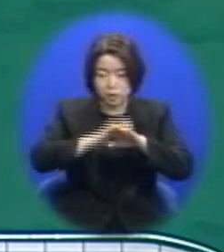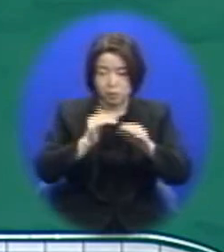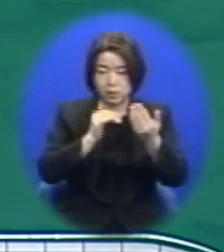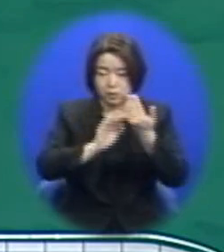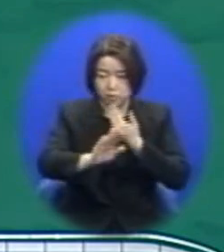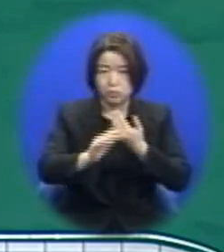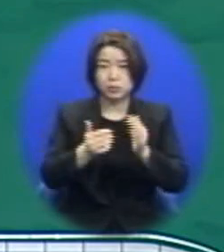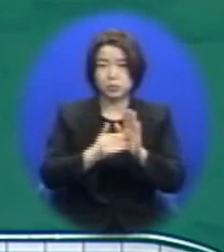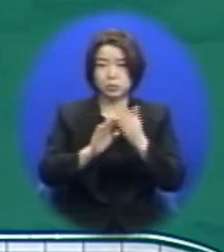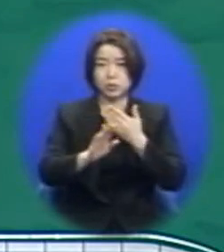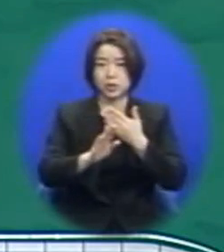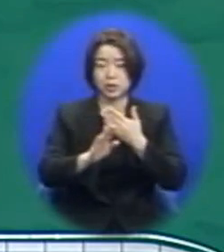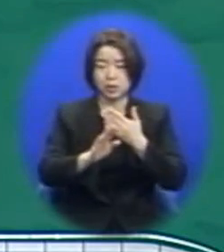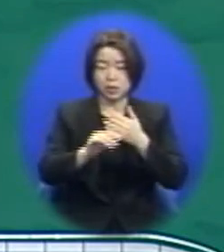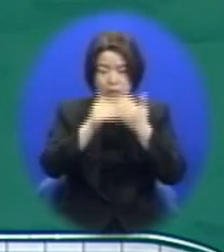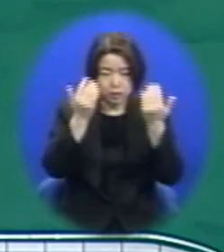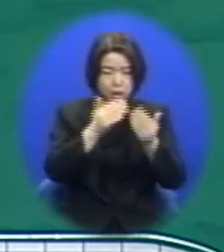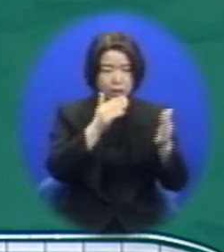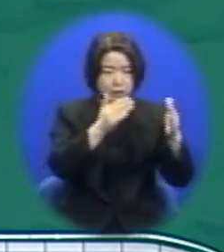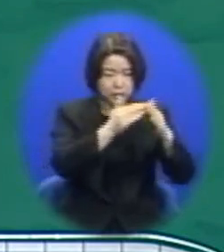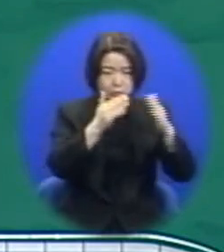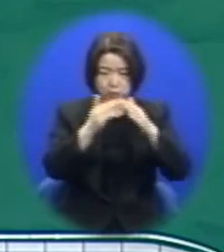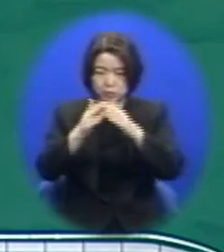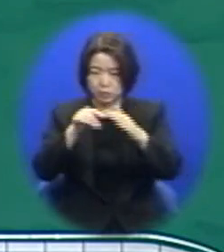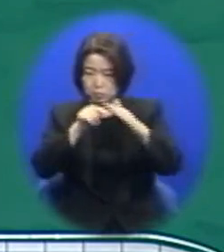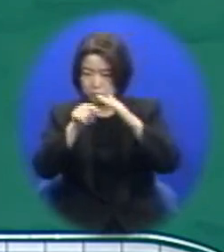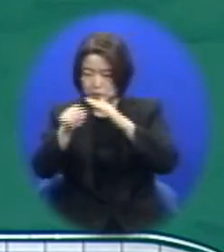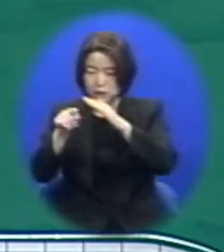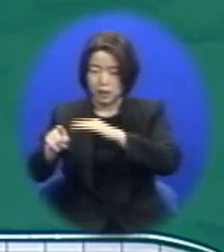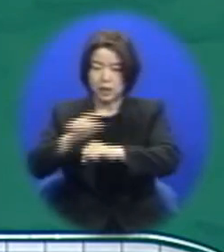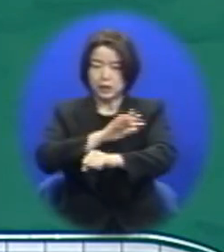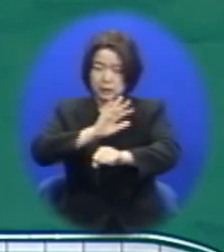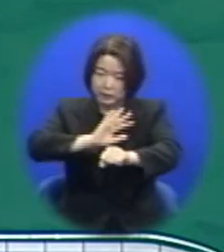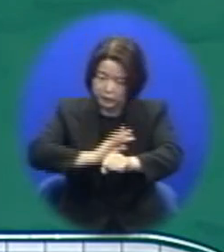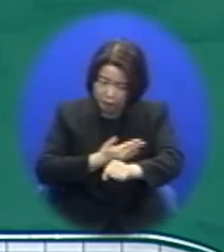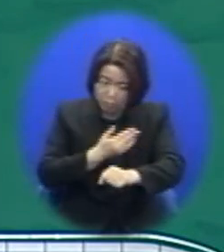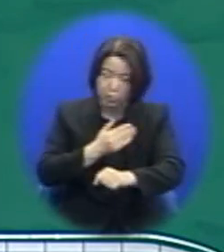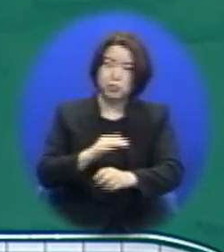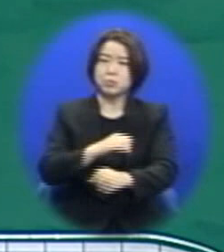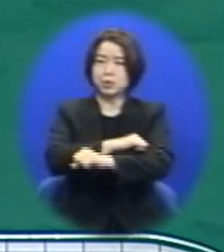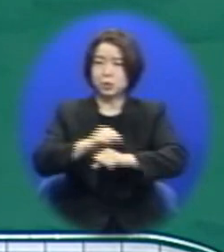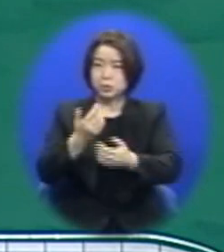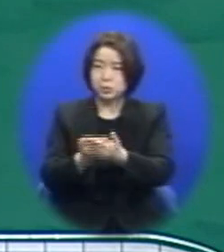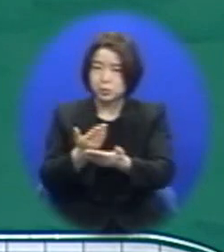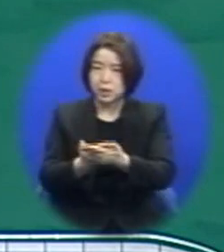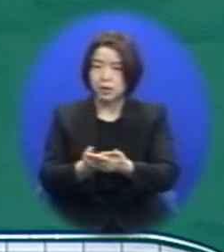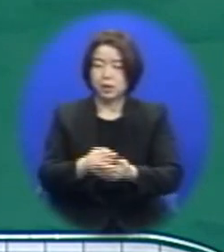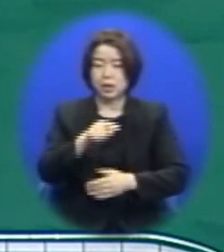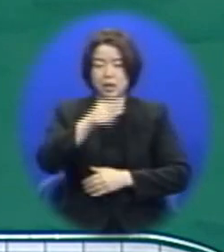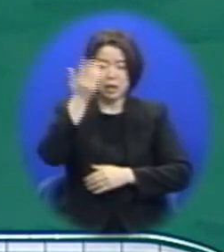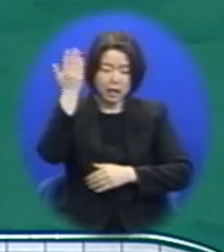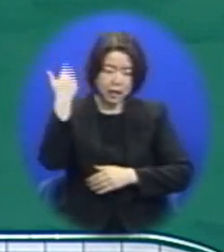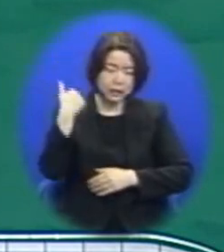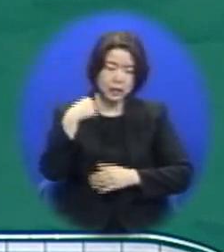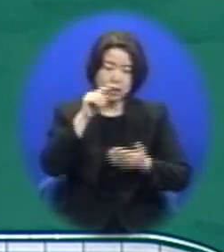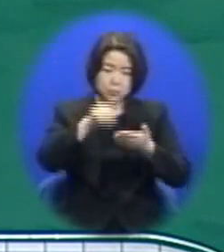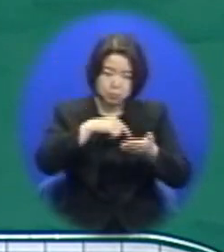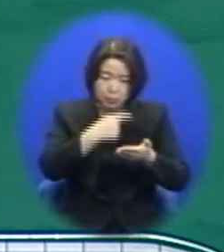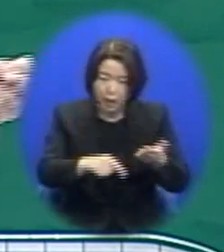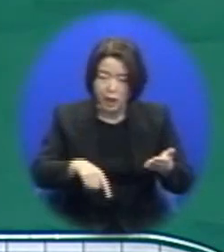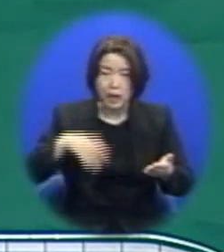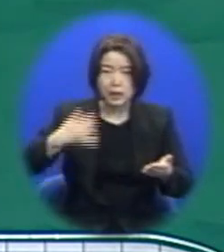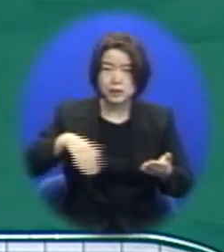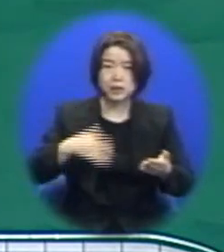드리고 나오면 다 집집마다 찾아와서 잘못했다고 그러고 용서해달라고 그러고 그동안에 빚진 거 그렇게 안 갚더니 가지고 와서